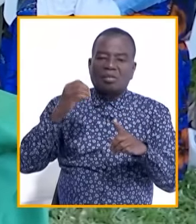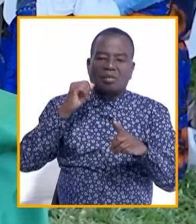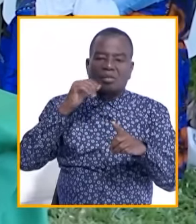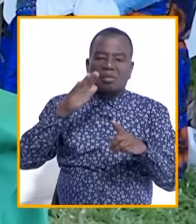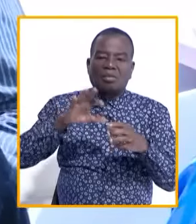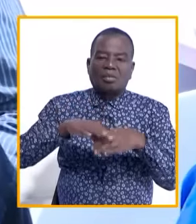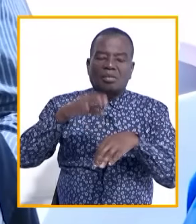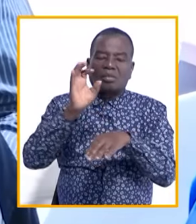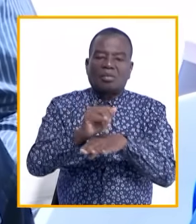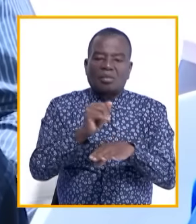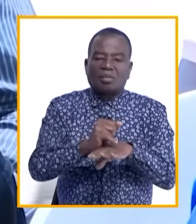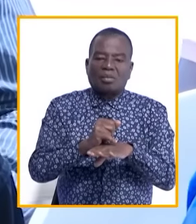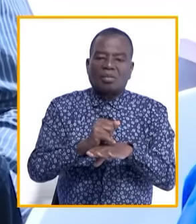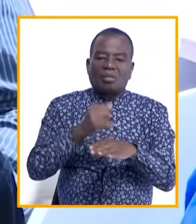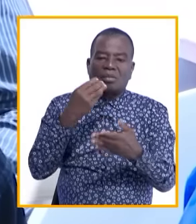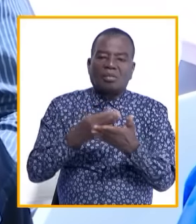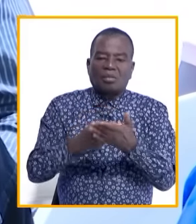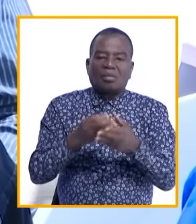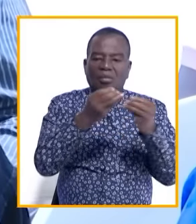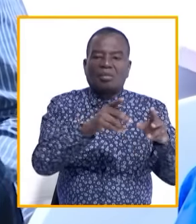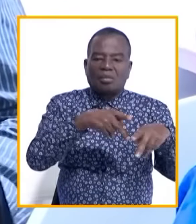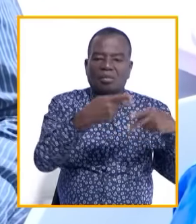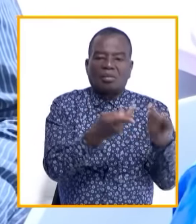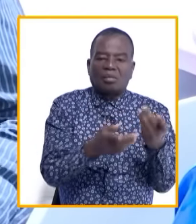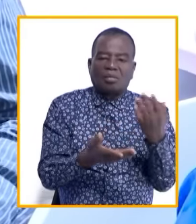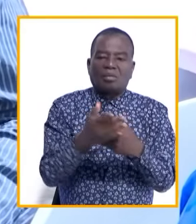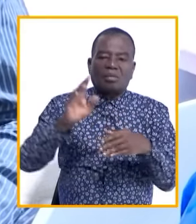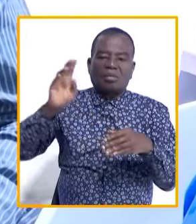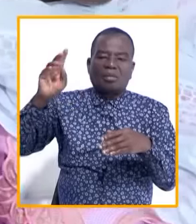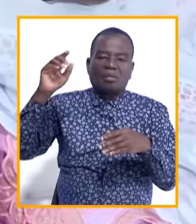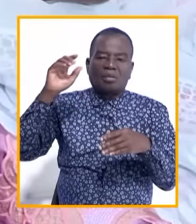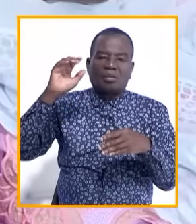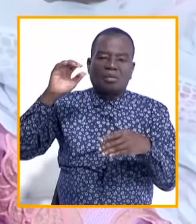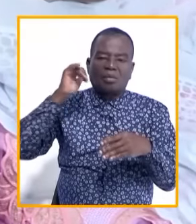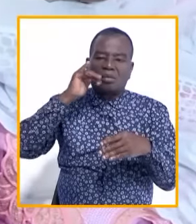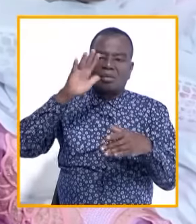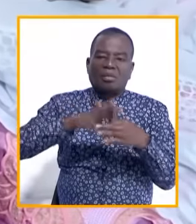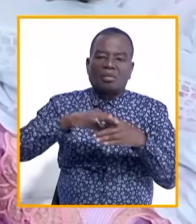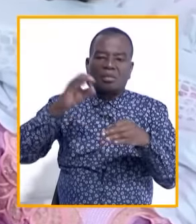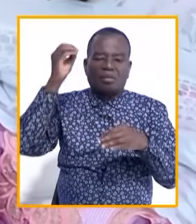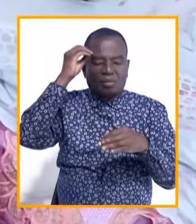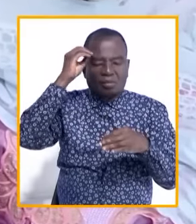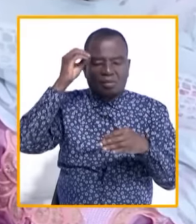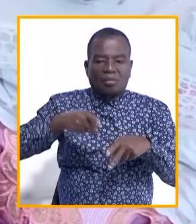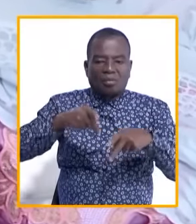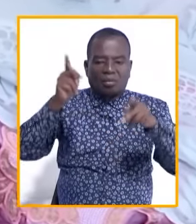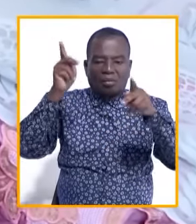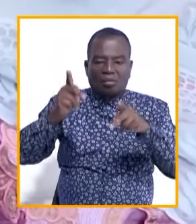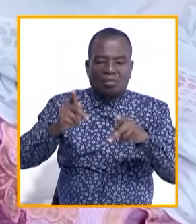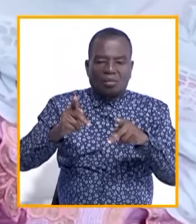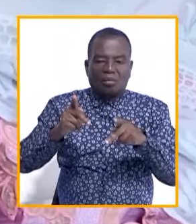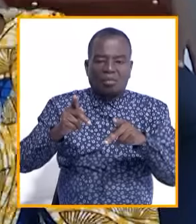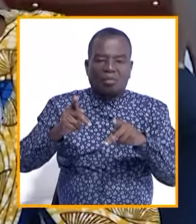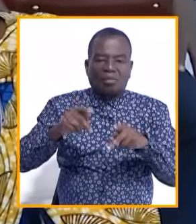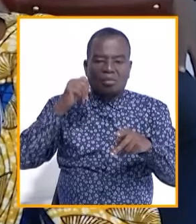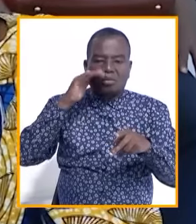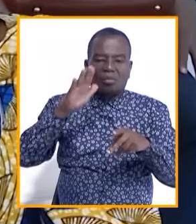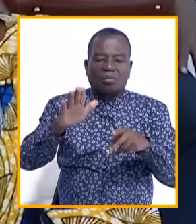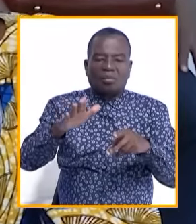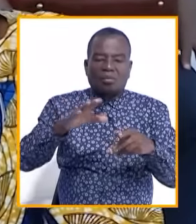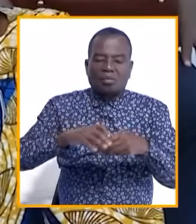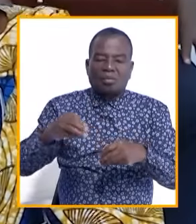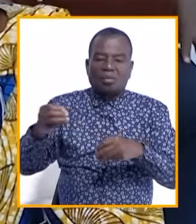sur l'entrepreneuriat et sur le fonds d'appui aux femmes de Côte d'Ivoire FAFSI, un fonds mis en place par la première dame de Côte d'Ivoire, Dominique Ouattara, pour permettre aux